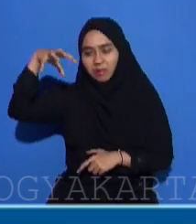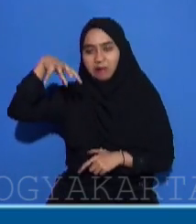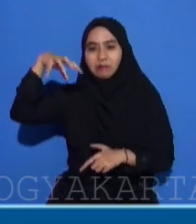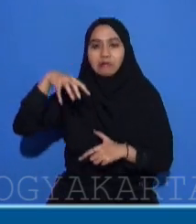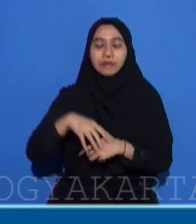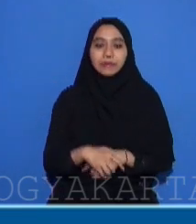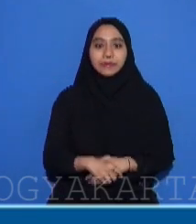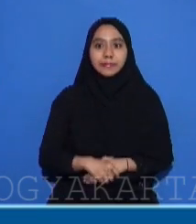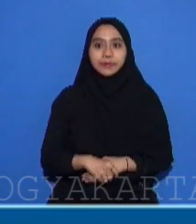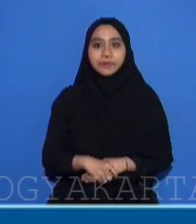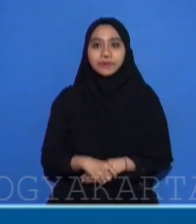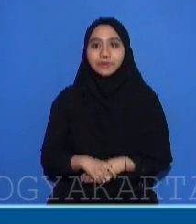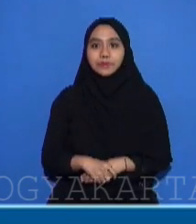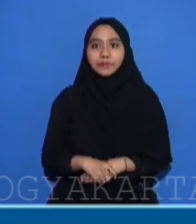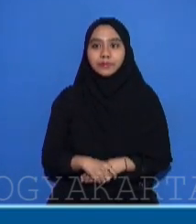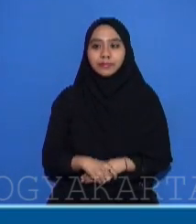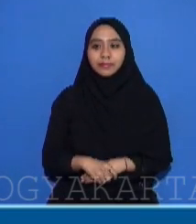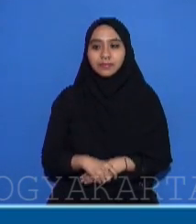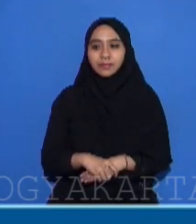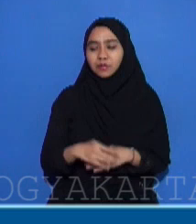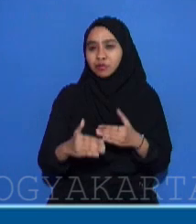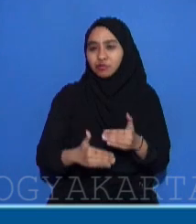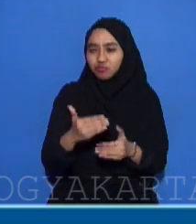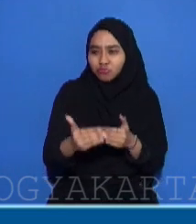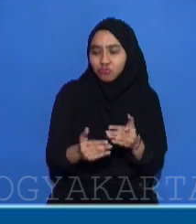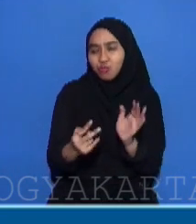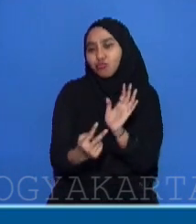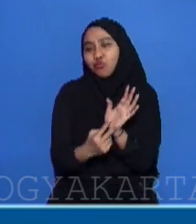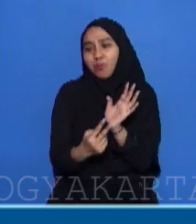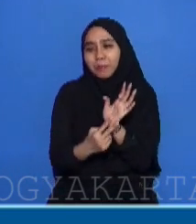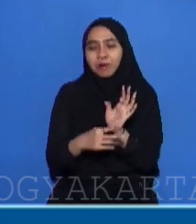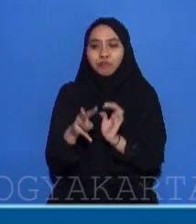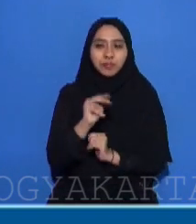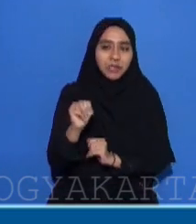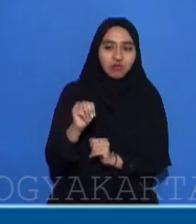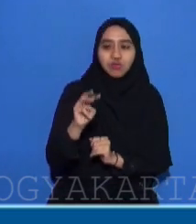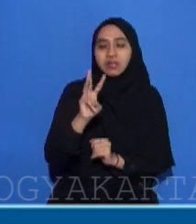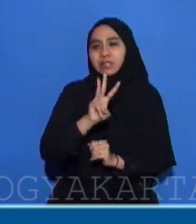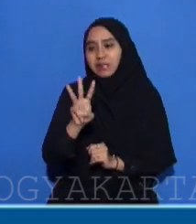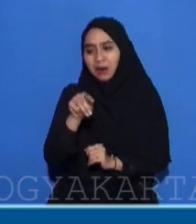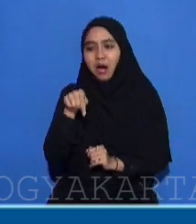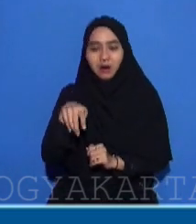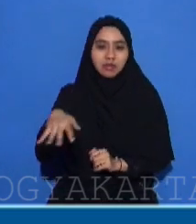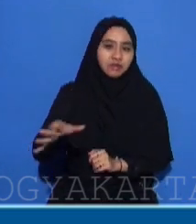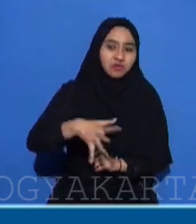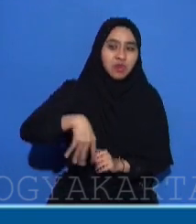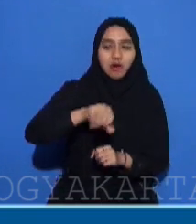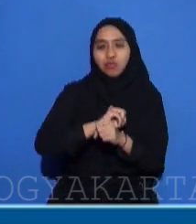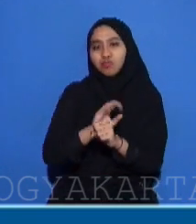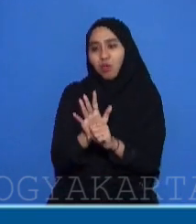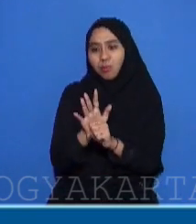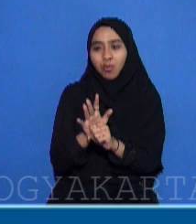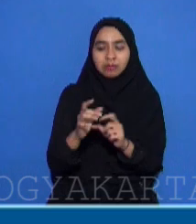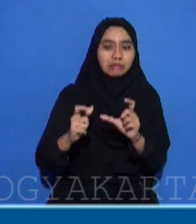hujan. Terus November dasarian 3 menika wilayah Kulon Progo Selatan atau